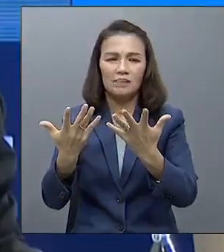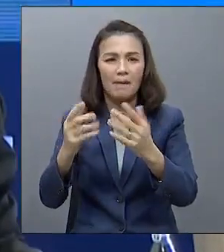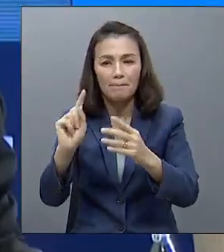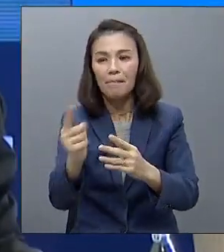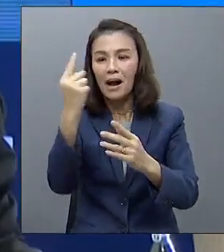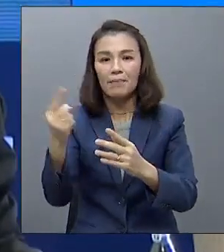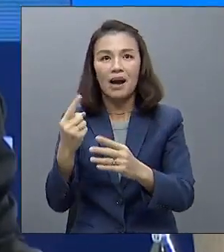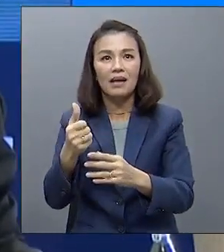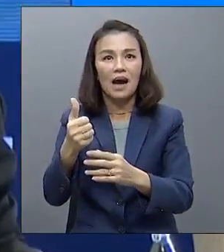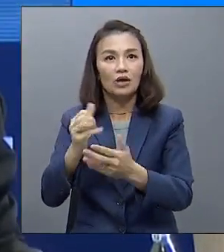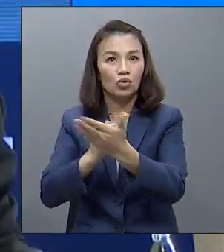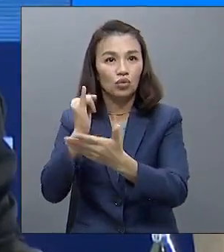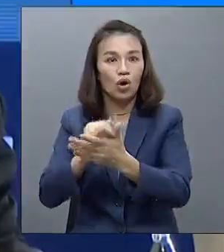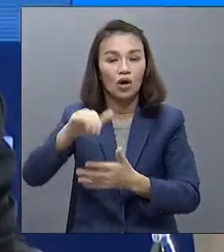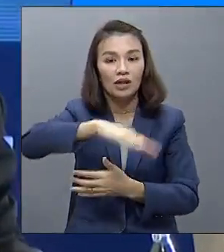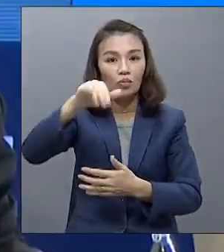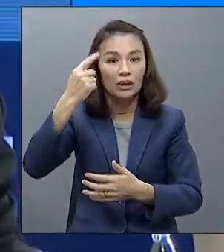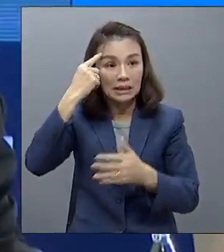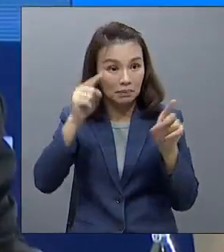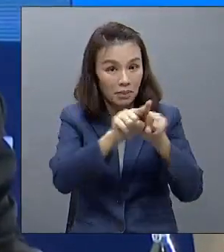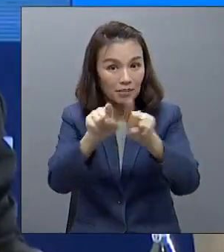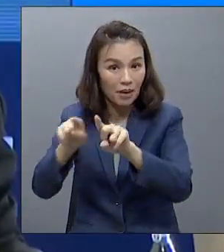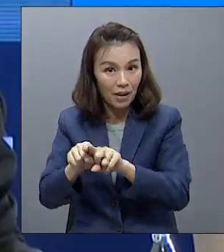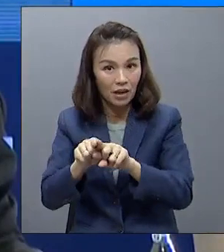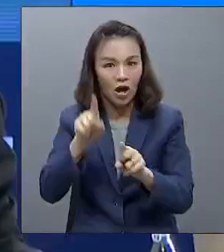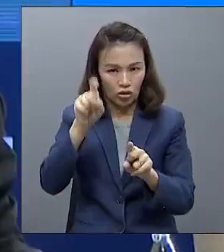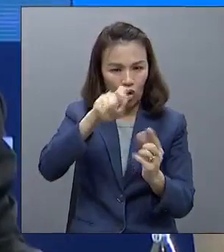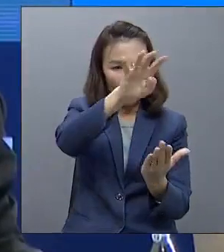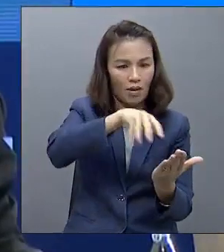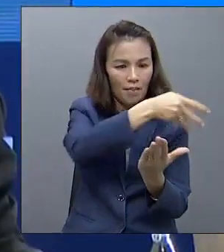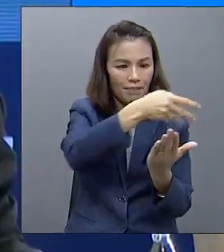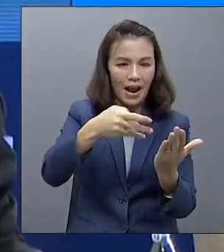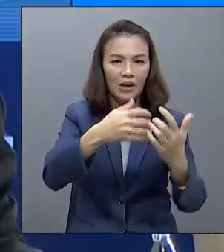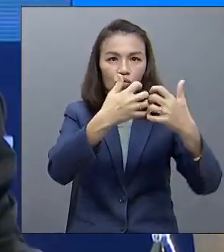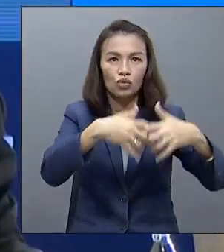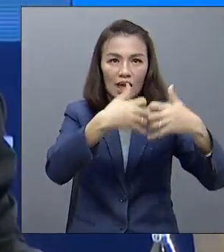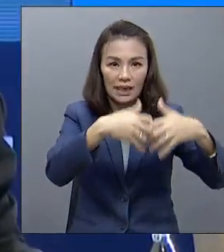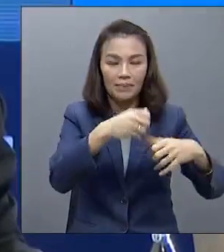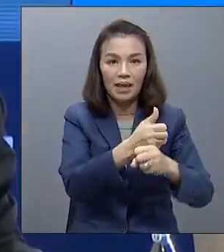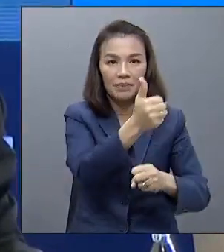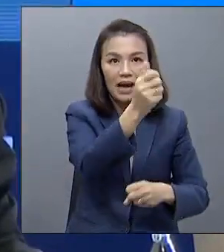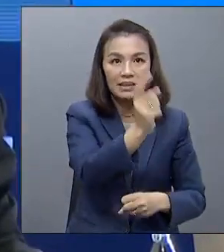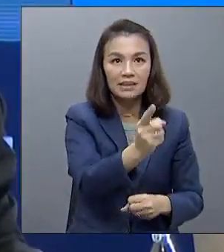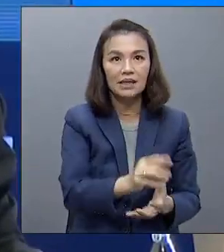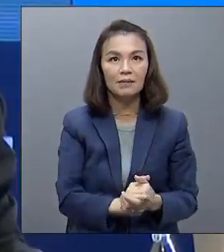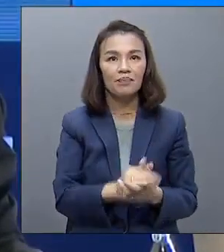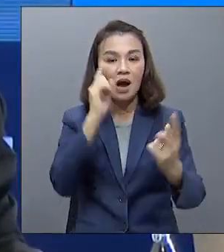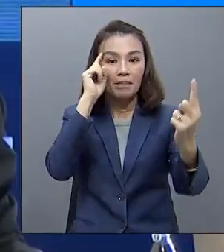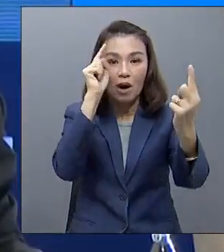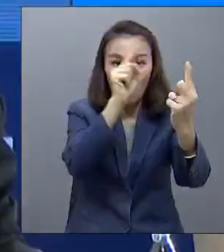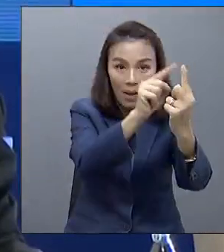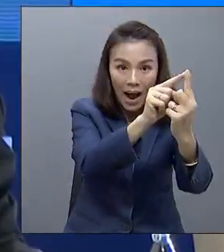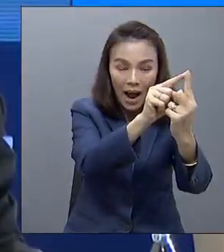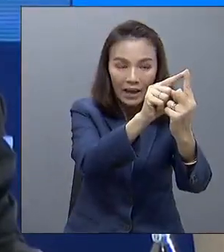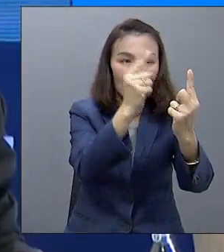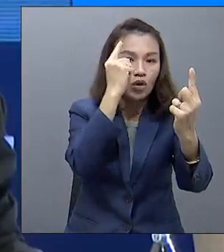ถ้าท่านเห็นด้วยก็จะได้มานั่งคิดต่อกันว่าจะทำยังไงให้อุตสาหกรรมไทยมันไฮเทคไทยทัชคราวนี้ถ้าเป้าหมายเป็นอย่างนั้นทิศทางในการ